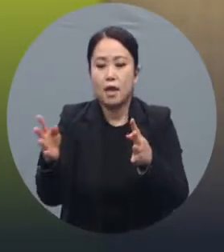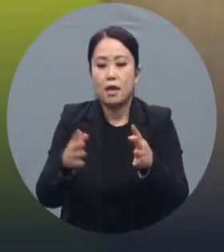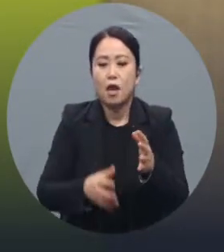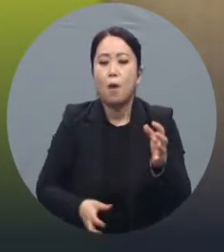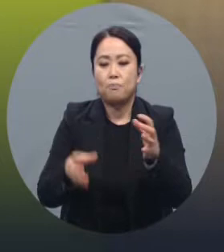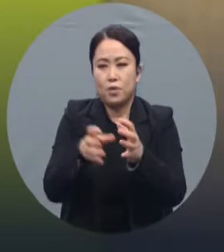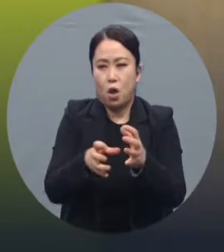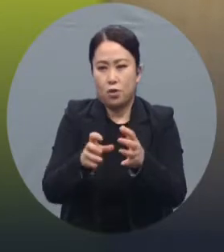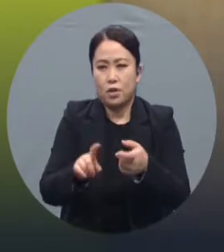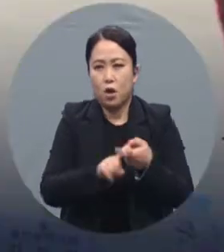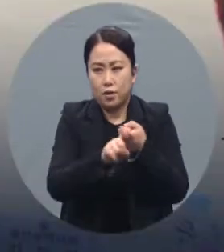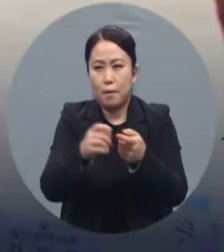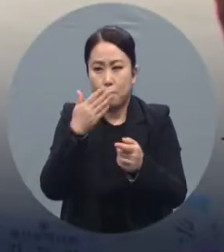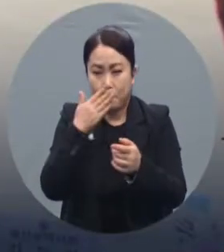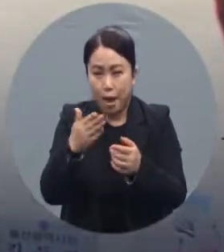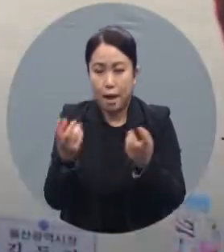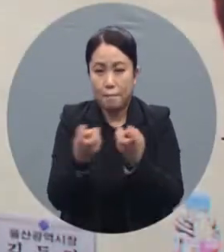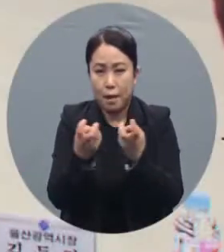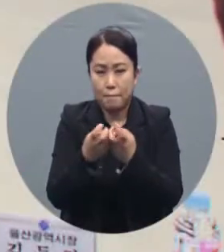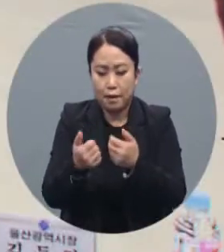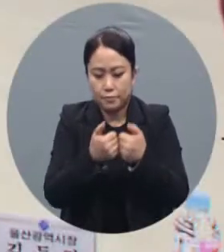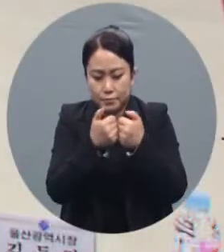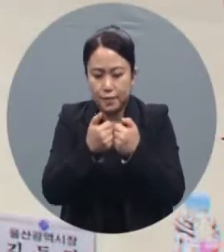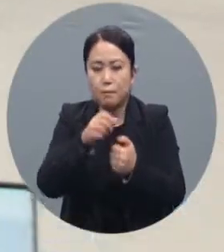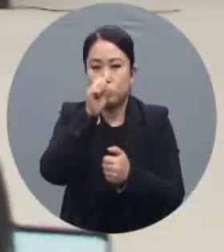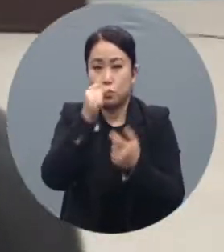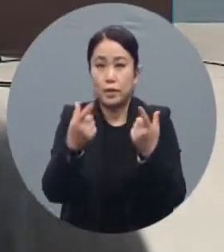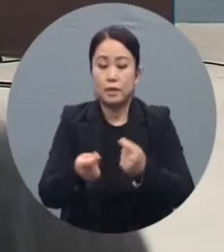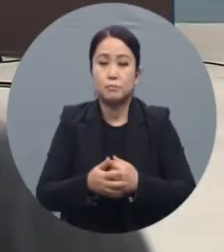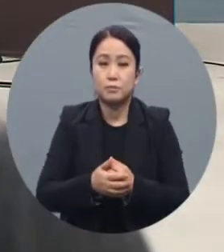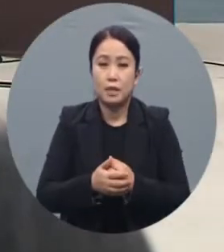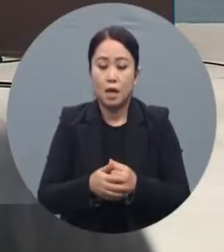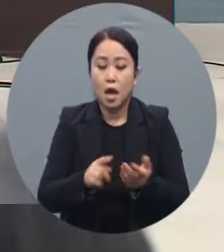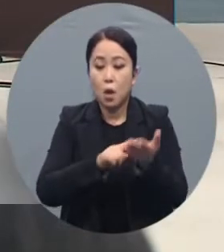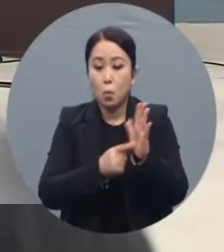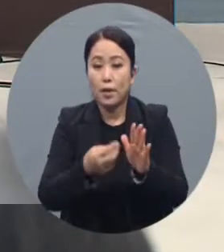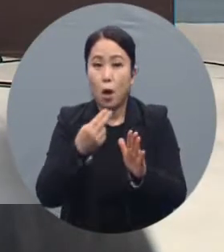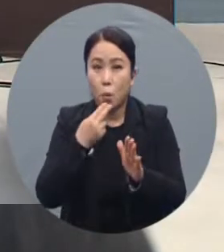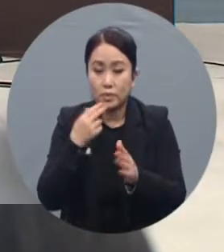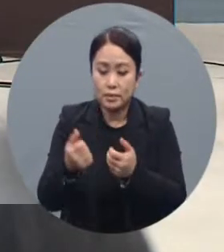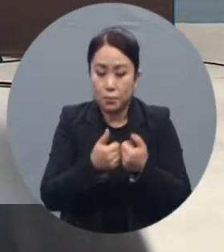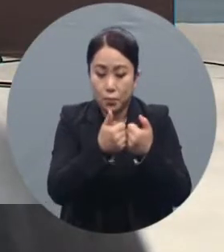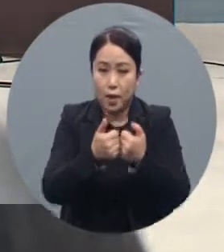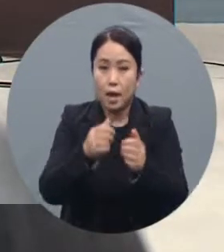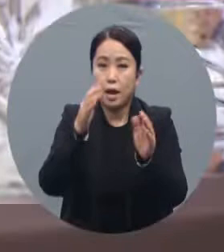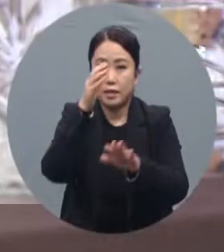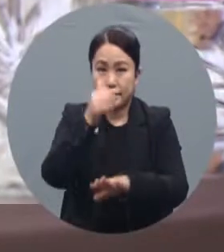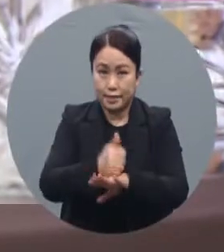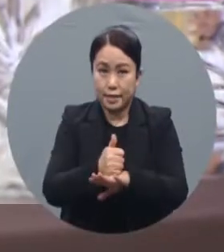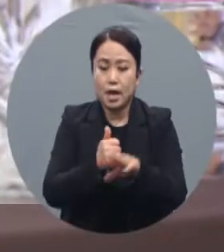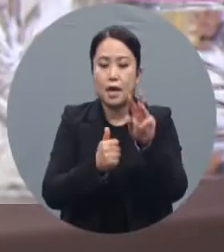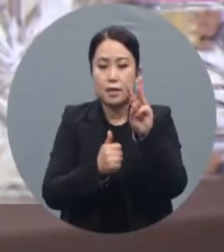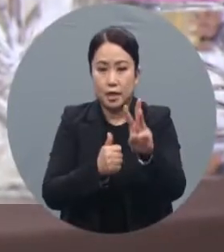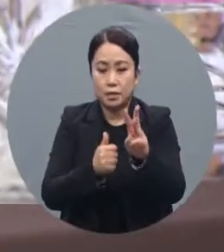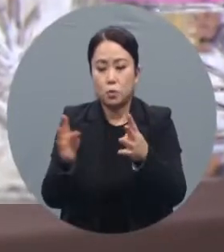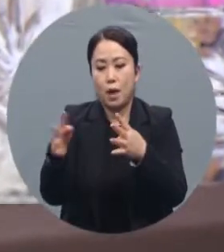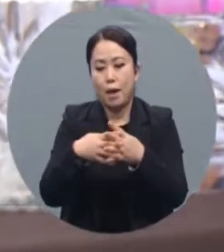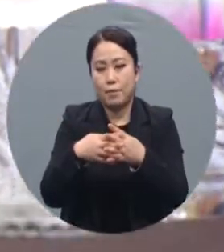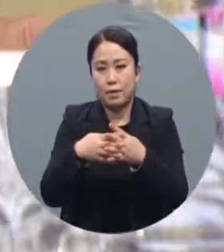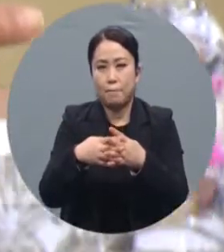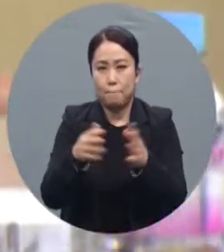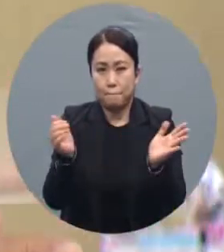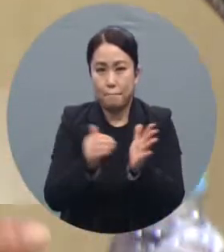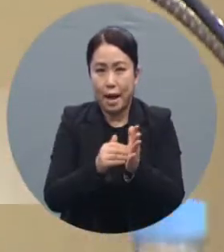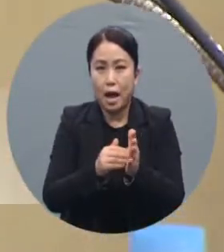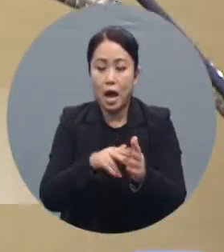방안을 모색했으면 합니다. 한 시간여 동안 이어진 비공개 회담 끝에 세 개 시도는 합의점을 찾았습니다.